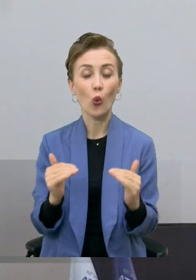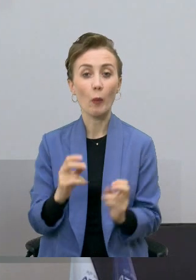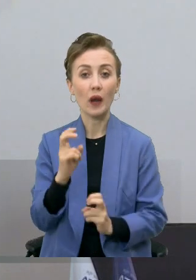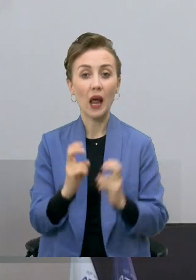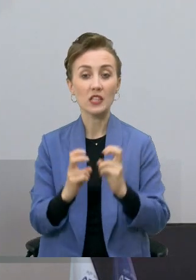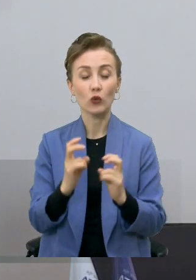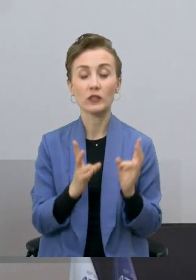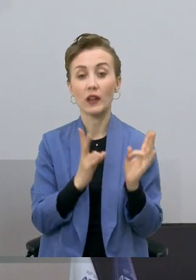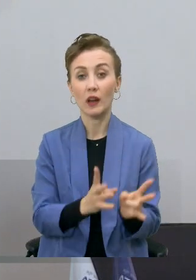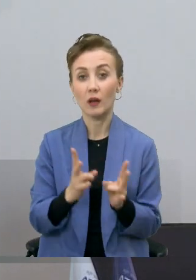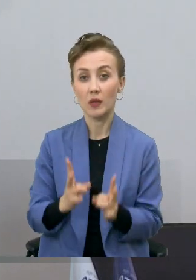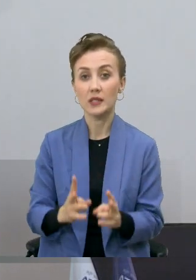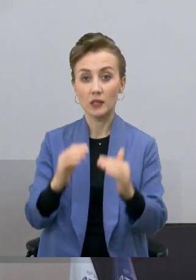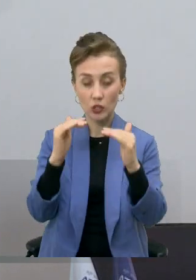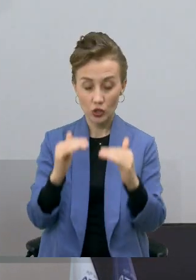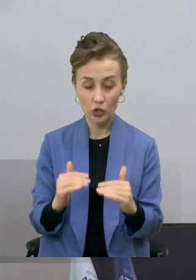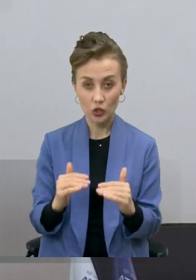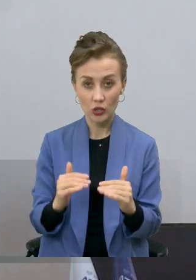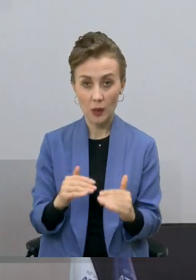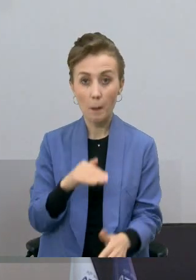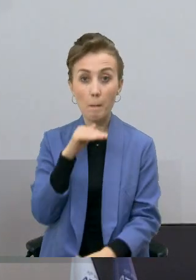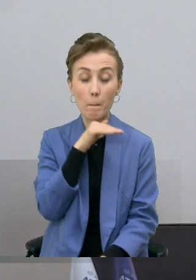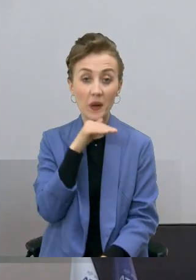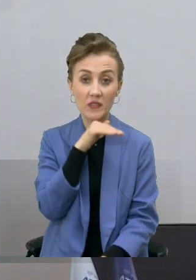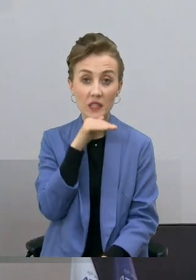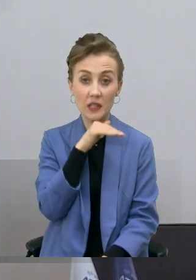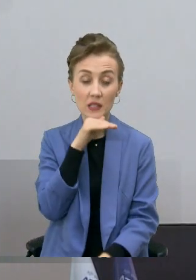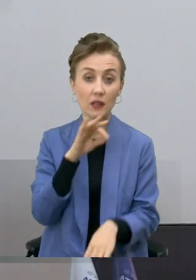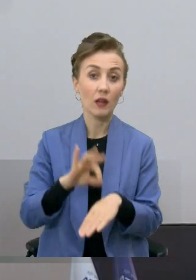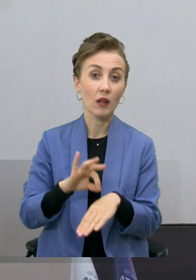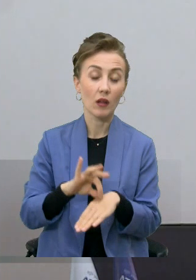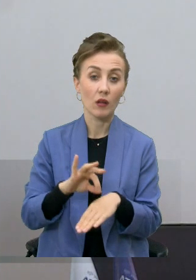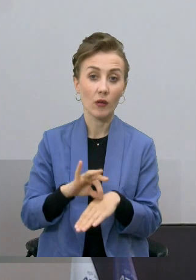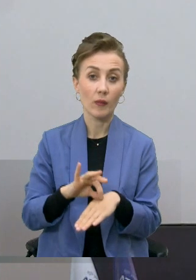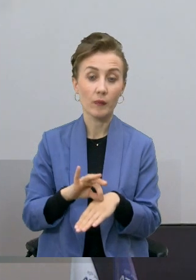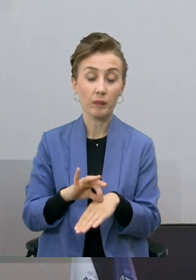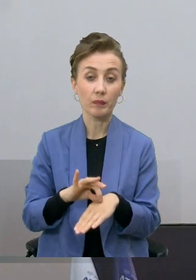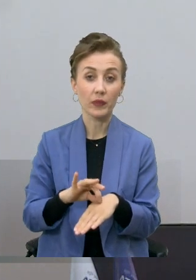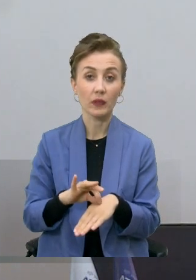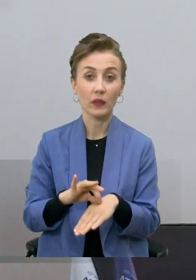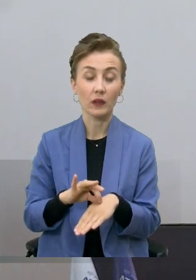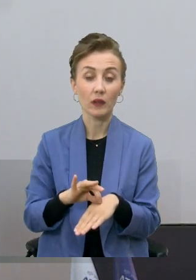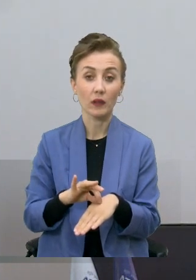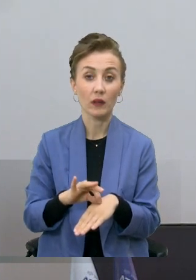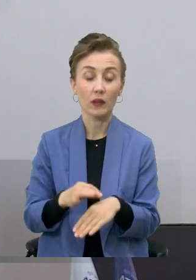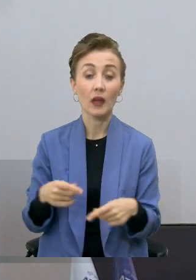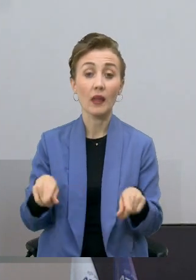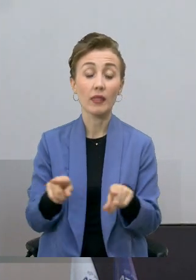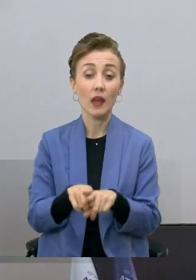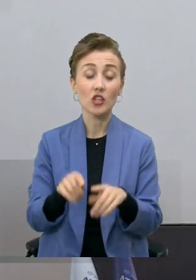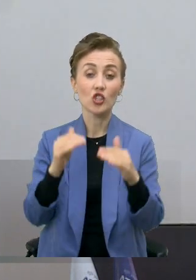производственного травматизма, снижение профессиональных заболеваний, снижение уровня профессиональных заболеваний, а также